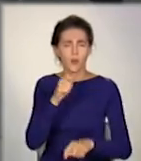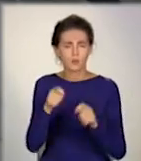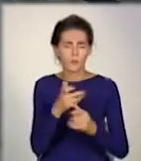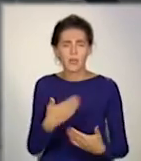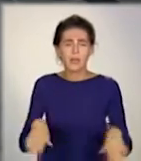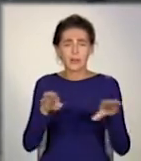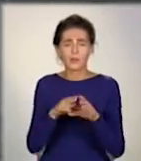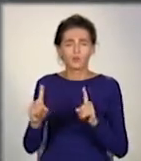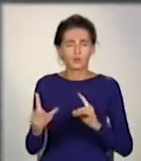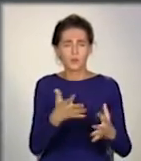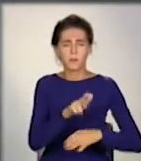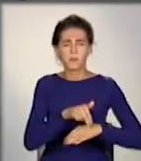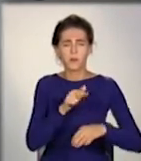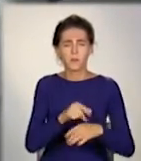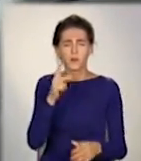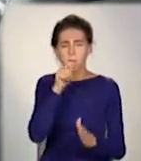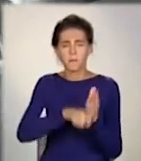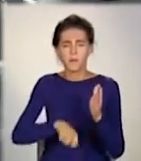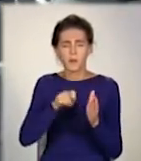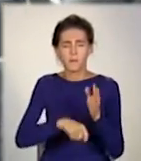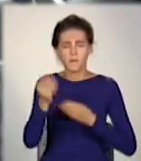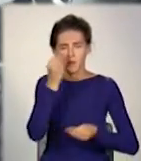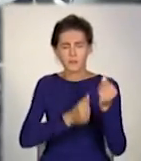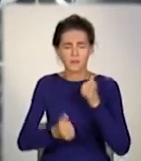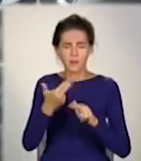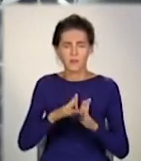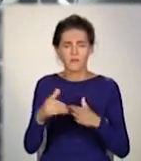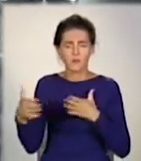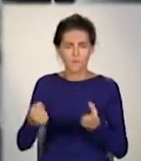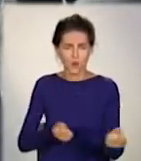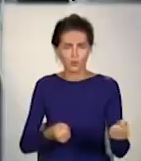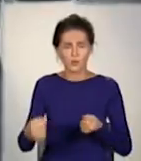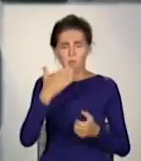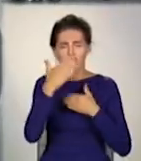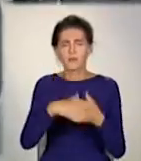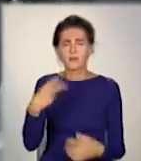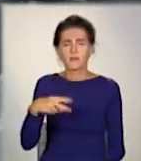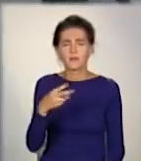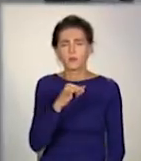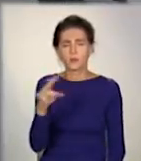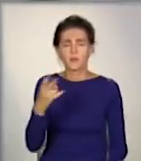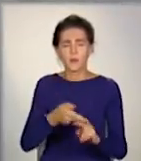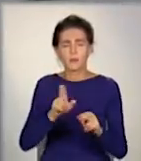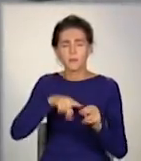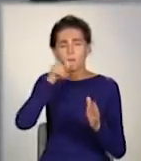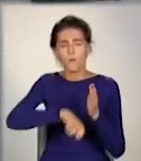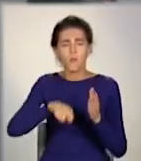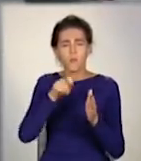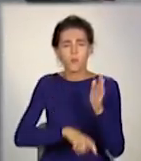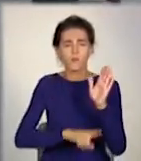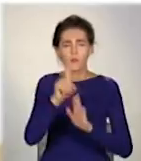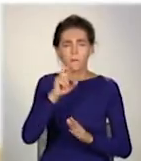випадки виявляють патрулі на фантомній автівці. З 20 липня екіпажі працюють на машинах без мигалок та наліпок,